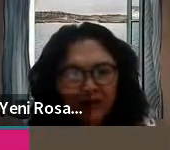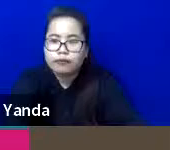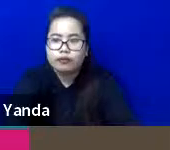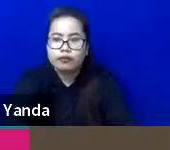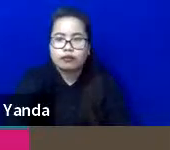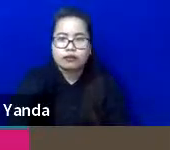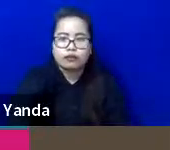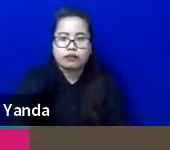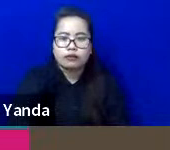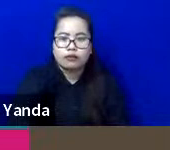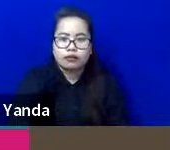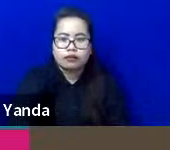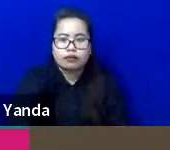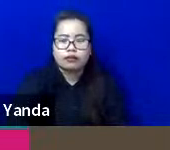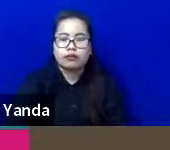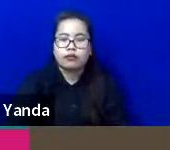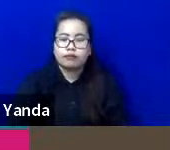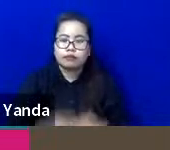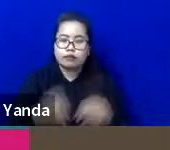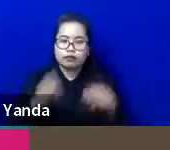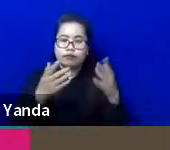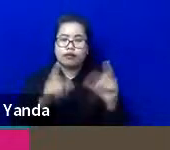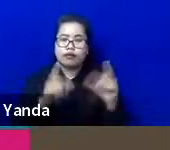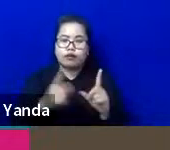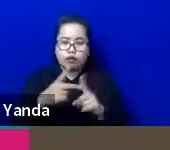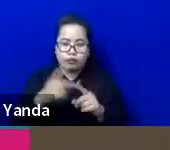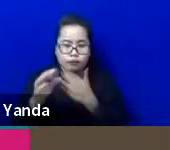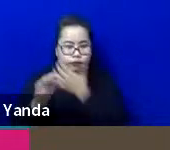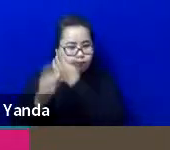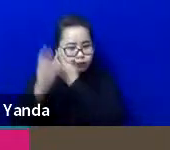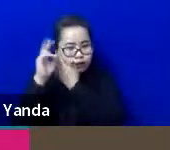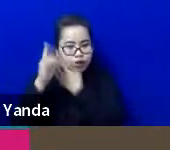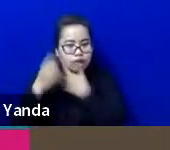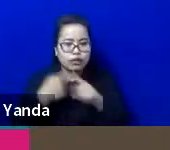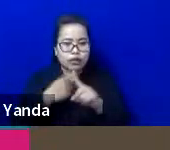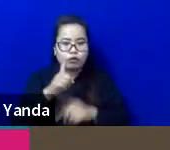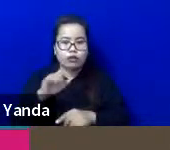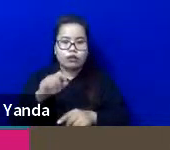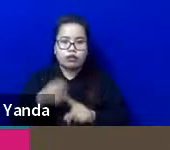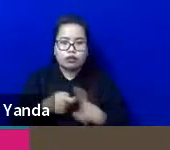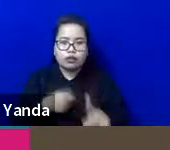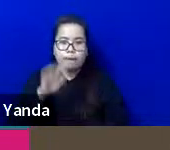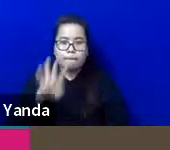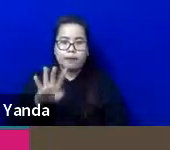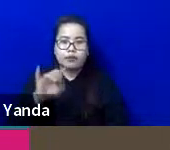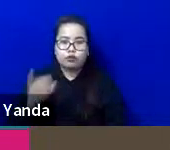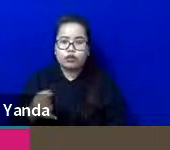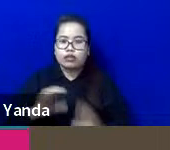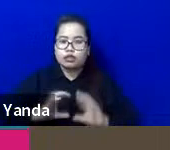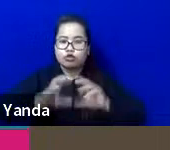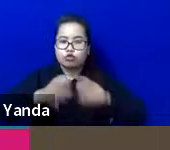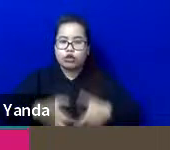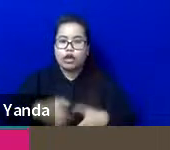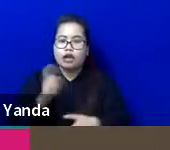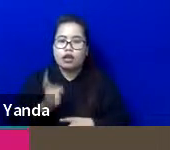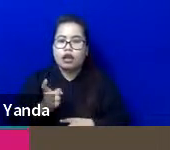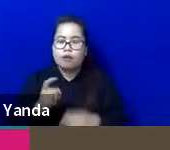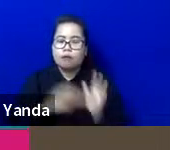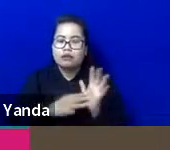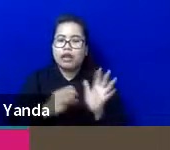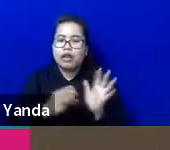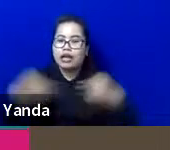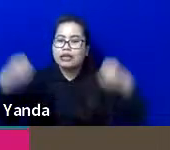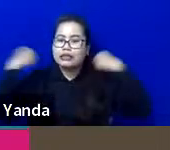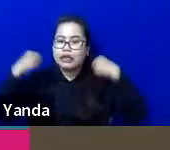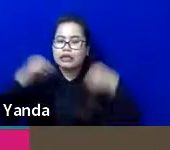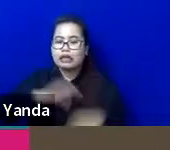ini WHO memperkirakan 1 dari 4 juta orang di dunia mengalami berbagai masalah kesehatan jiwa. Tentu tidak semuanya masuk